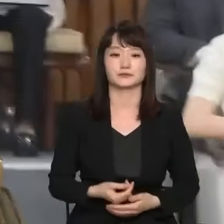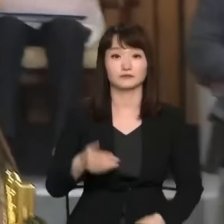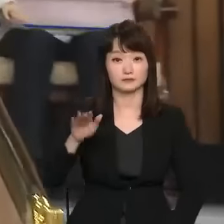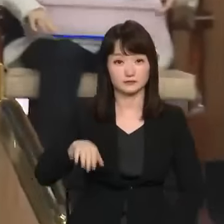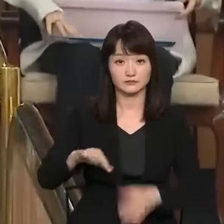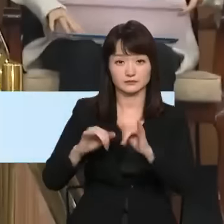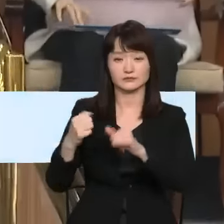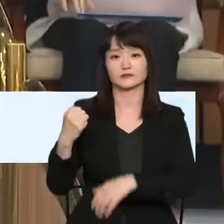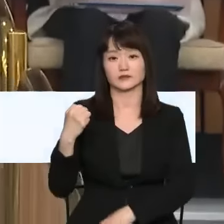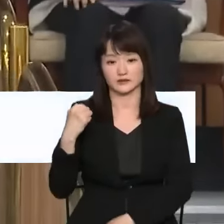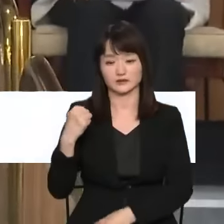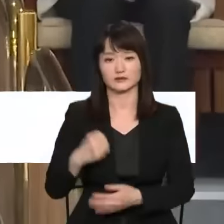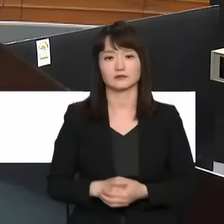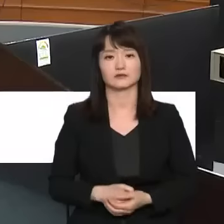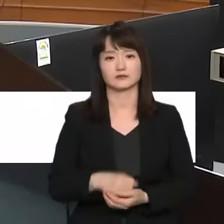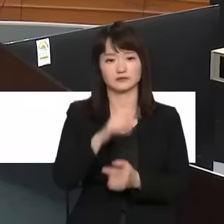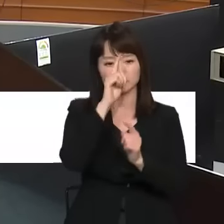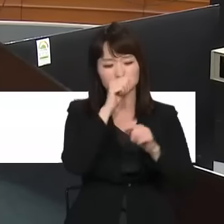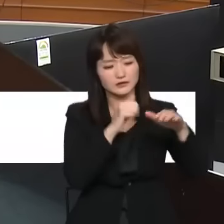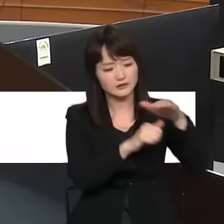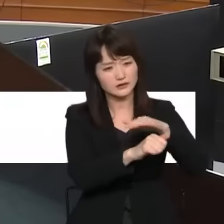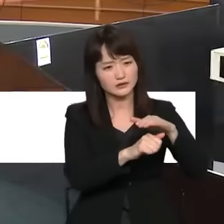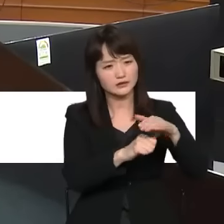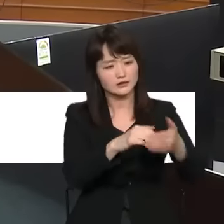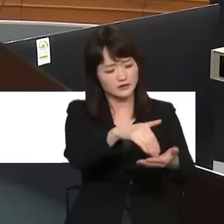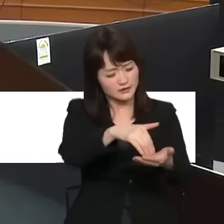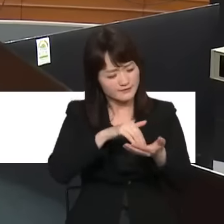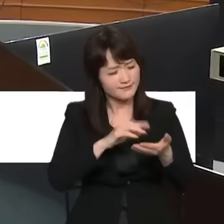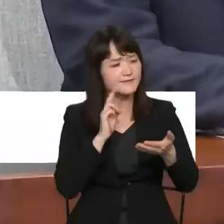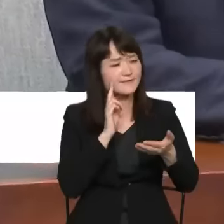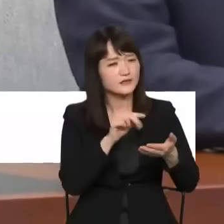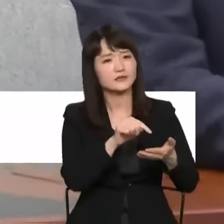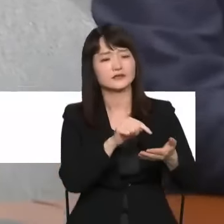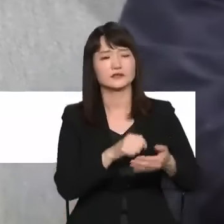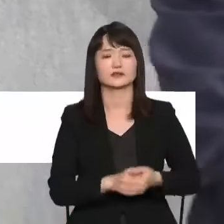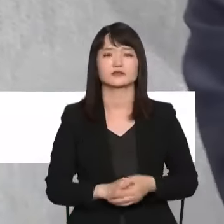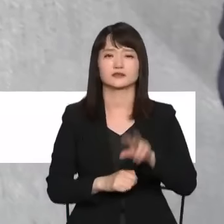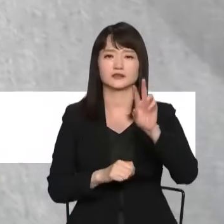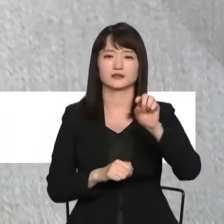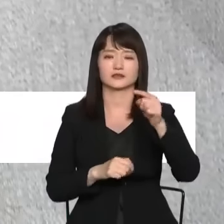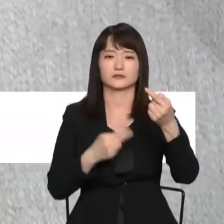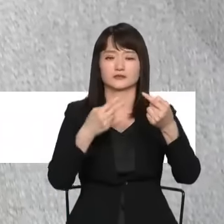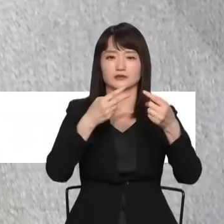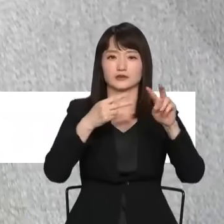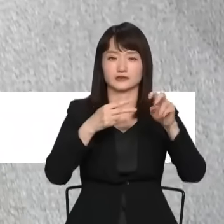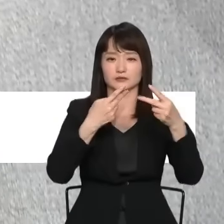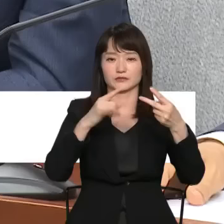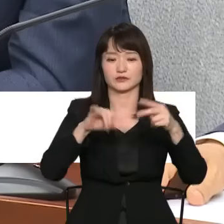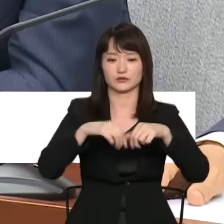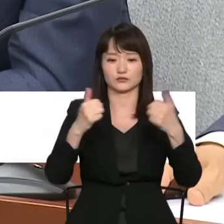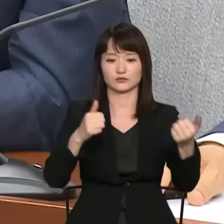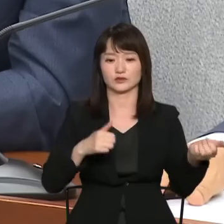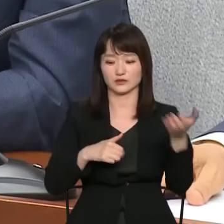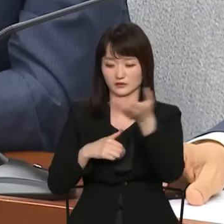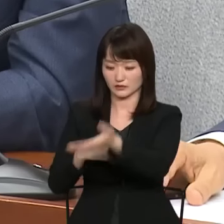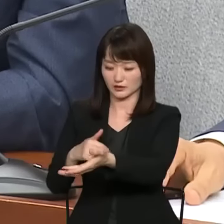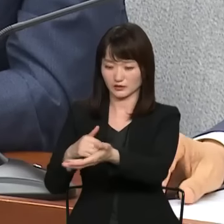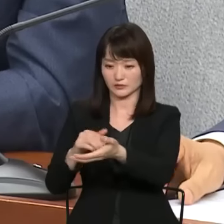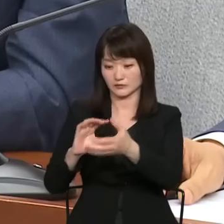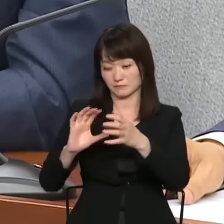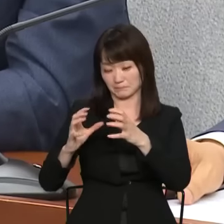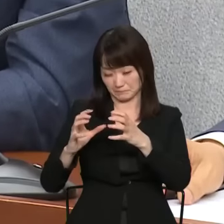하지만 국민의힘은 이 대표가 무리한 요구를 하고 있다며 22대 국회에서 추진해야 한다는 기존